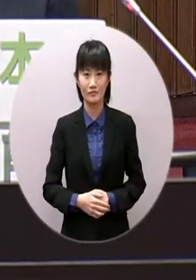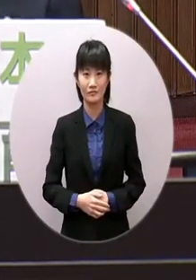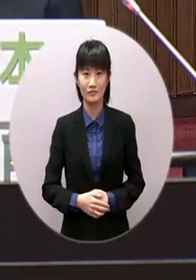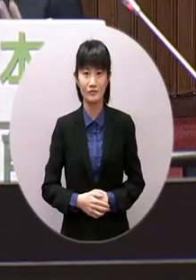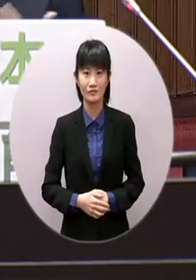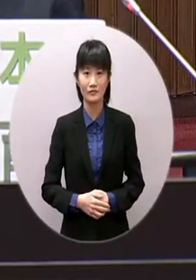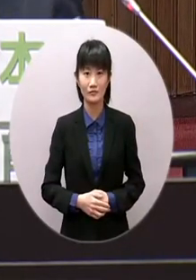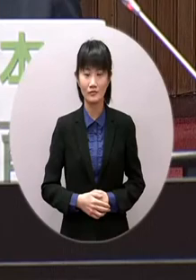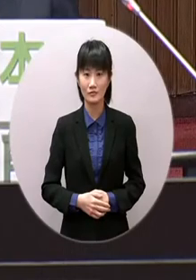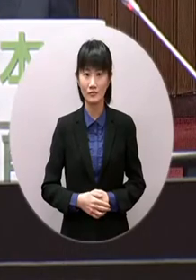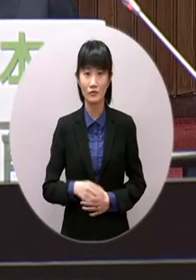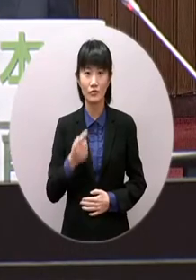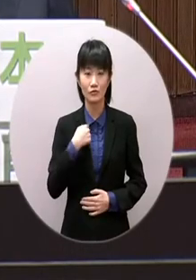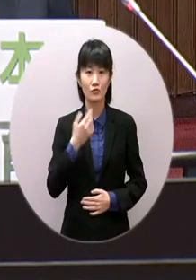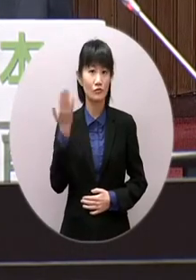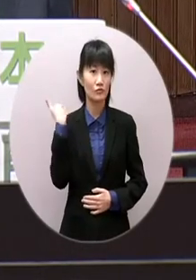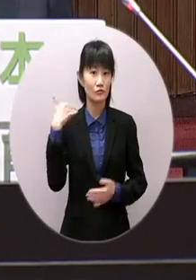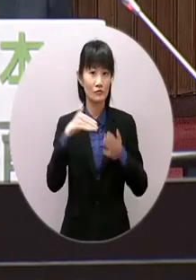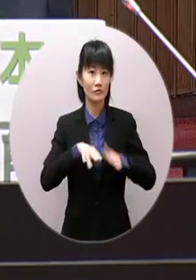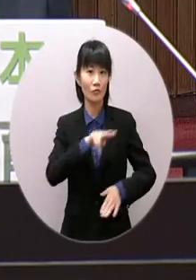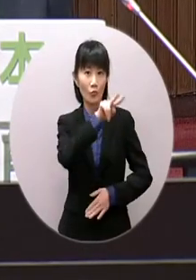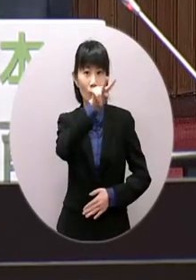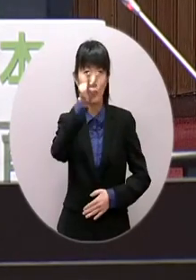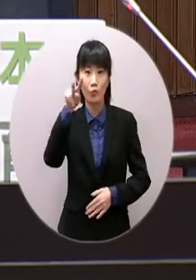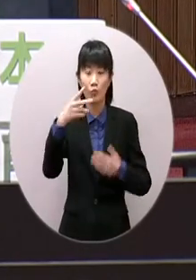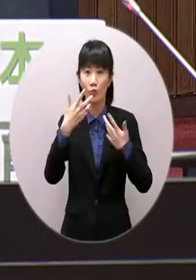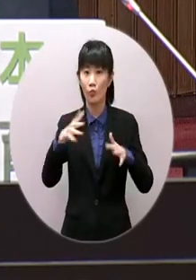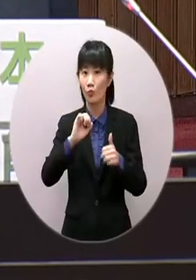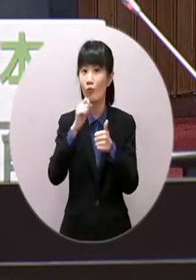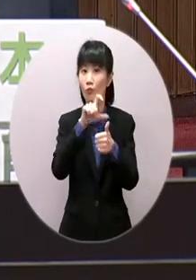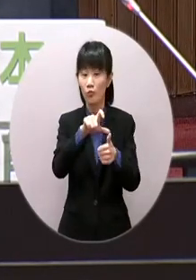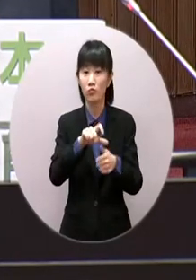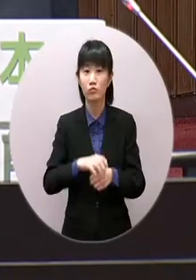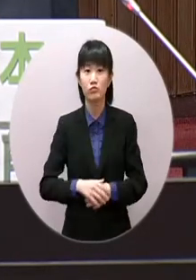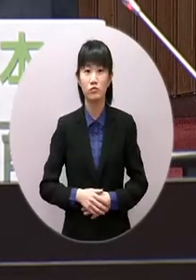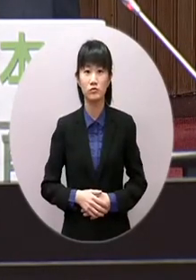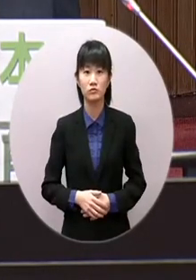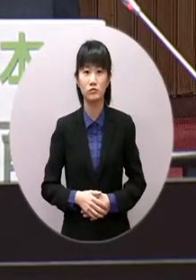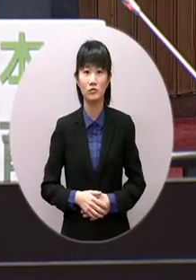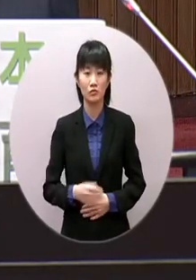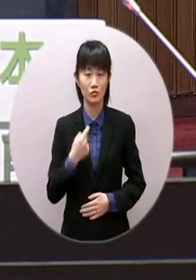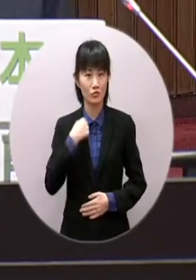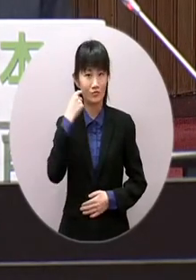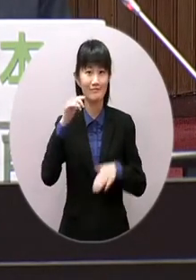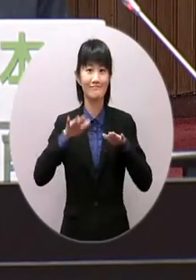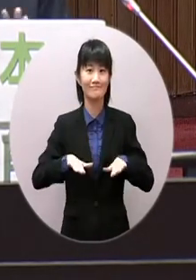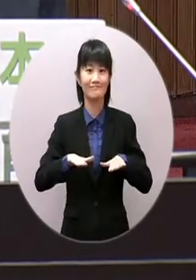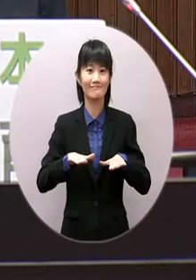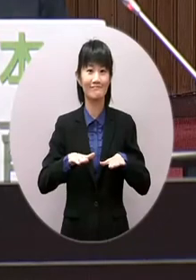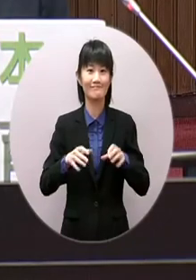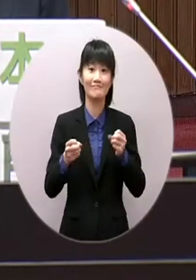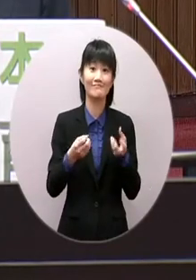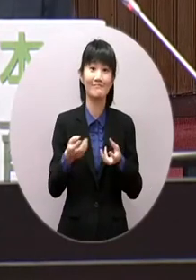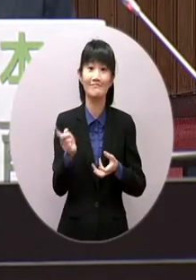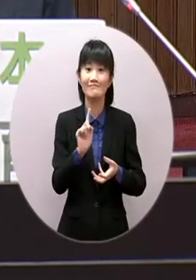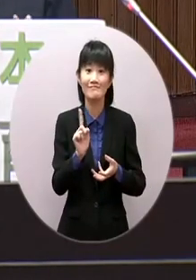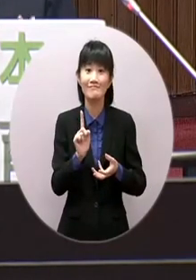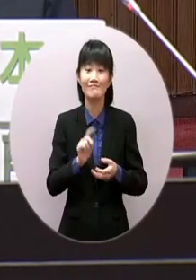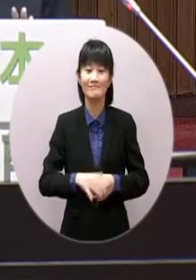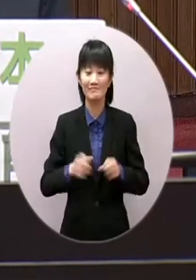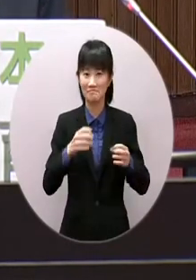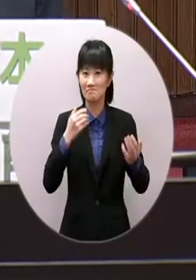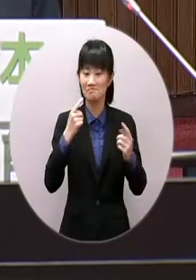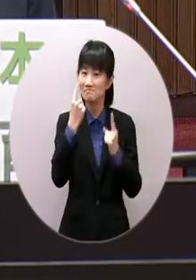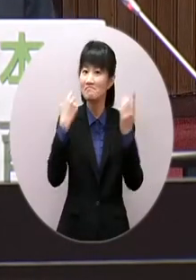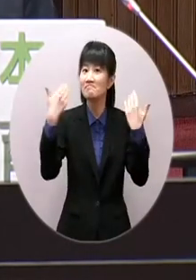们看非常多的议题，很可能我觉得今天我们就来讨论比较结构性，然后比